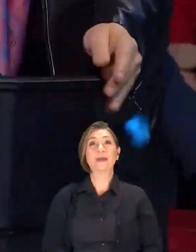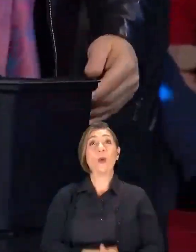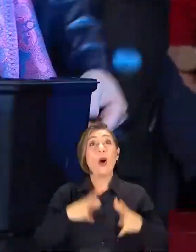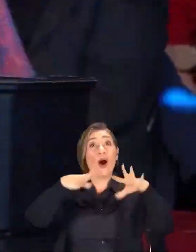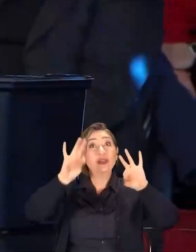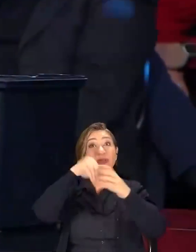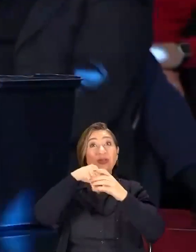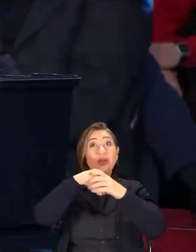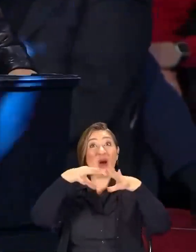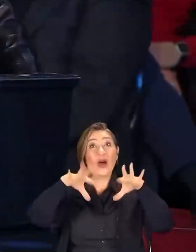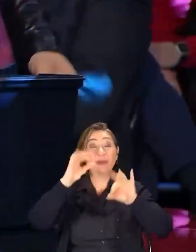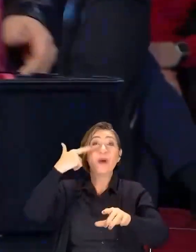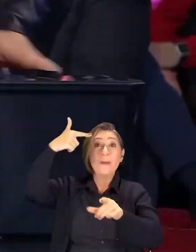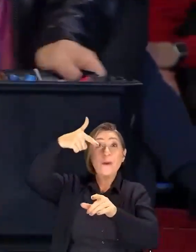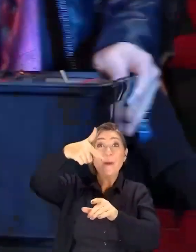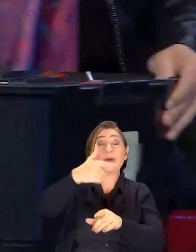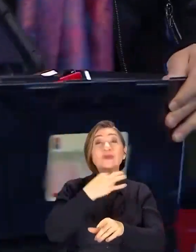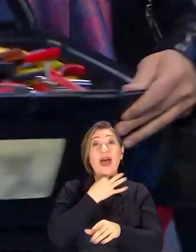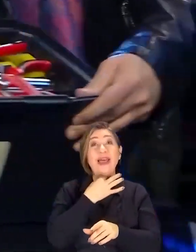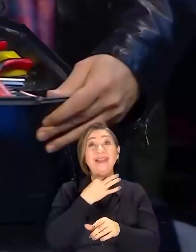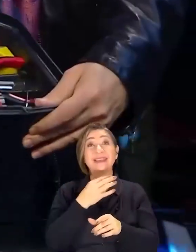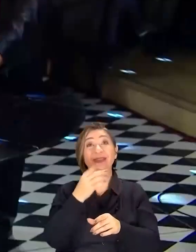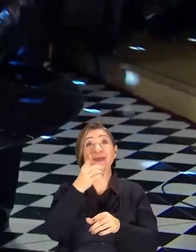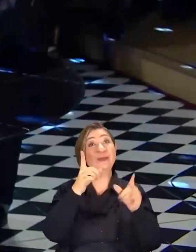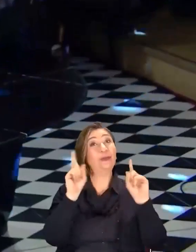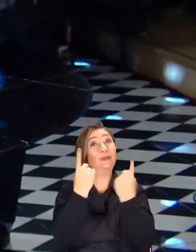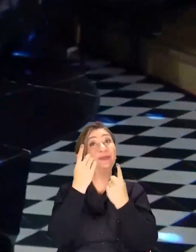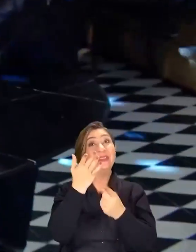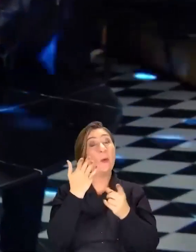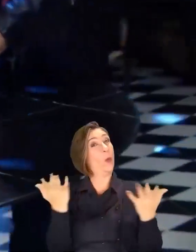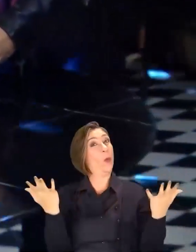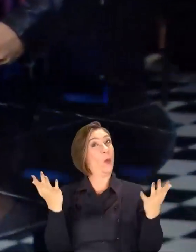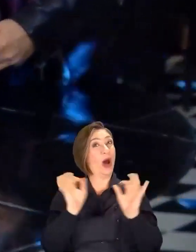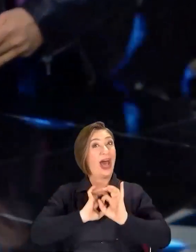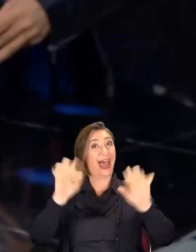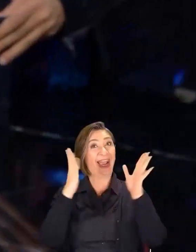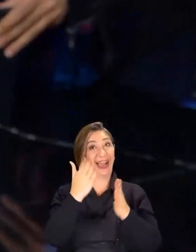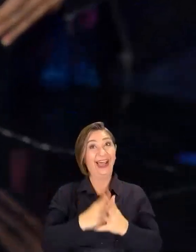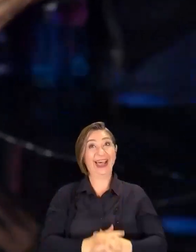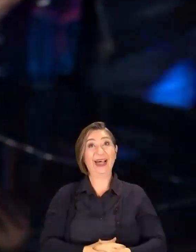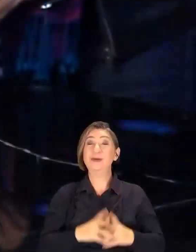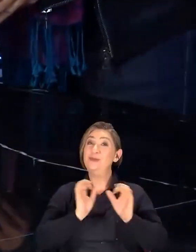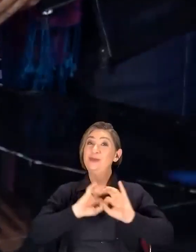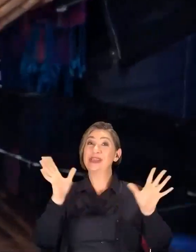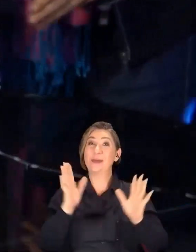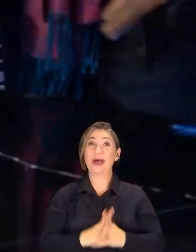Vay harbiden şuna gelsene bak bak bak bak çok acayip Vay